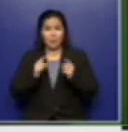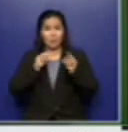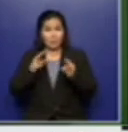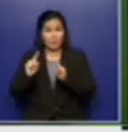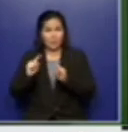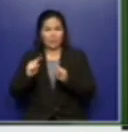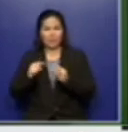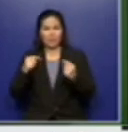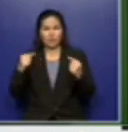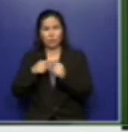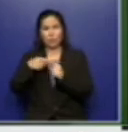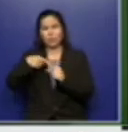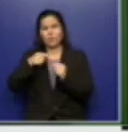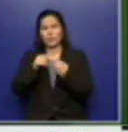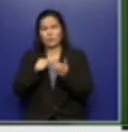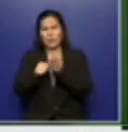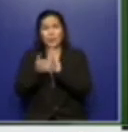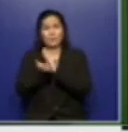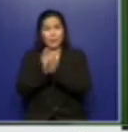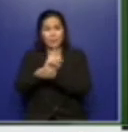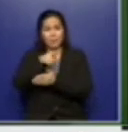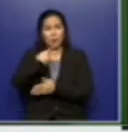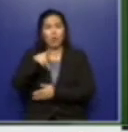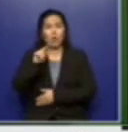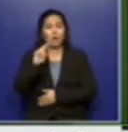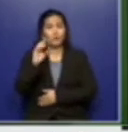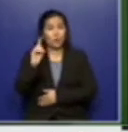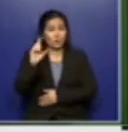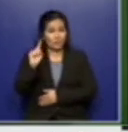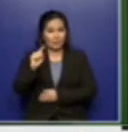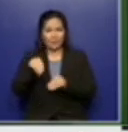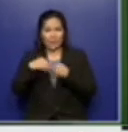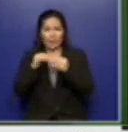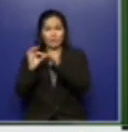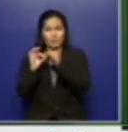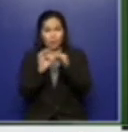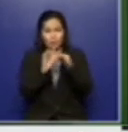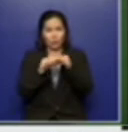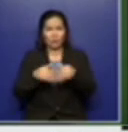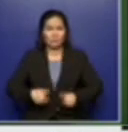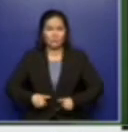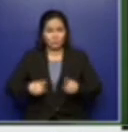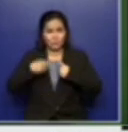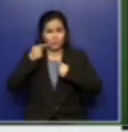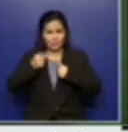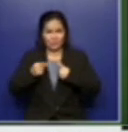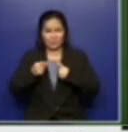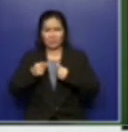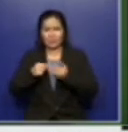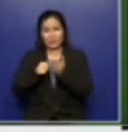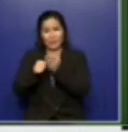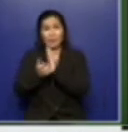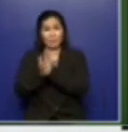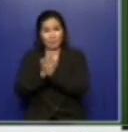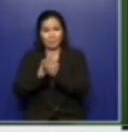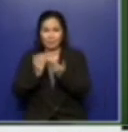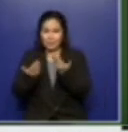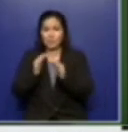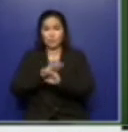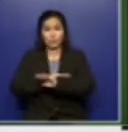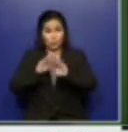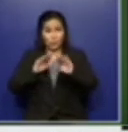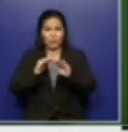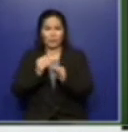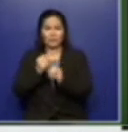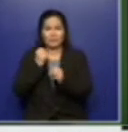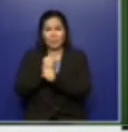กเลิกหรือปรับปรุงแก้ไขพระราชกิจฎีกาให้สอดคล้องต่อความเป็นจริงและก็ดำเนินการเดินส